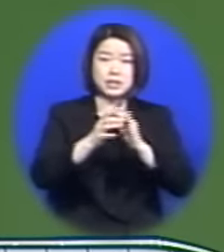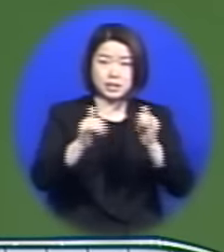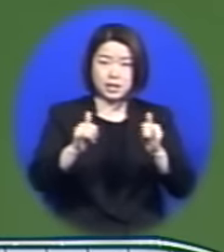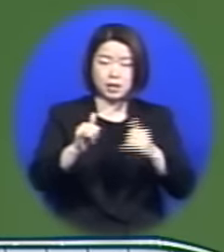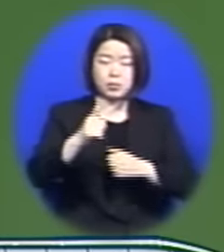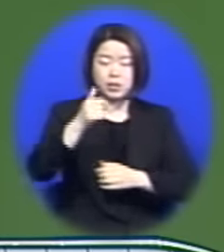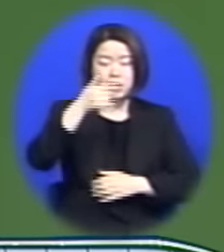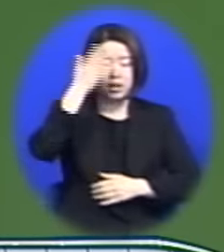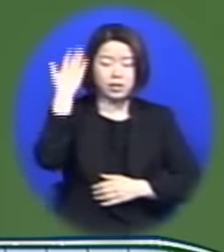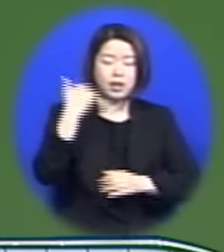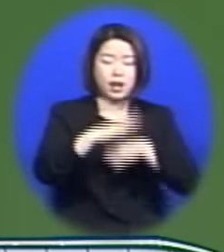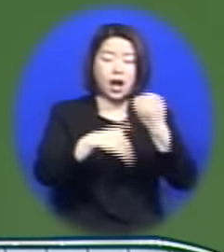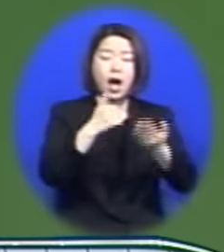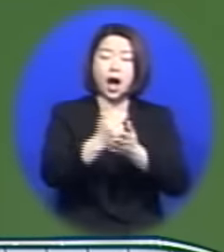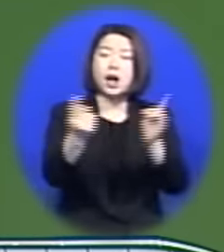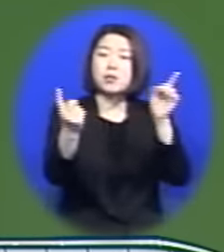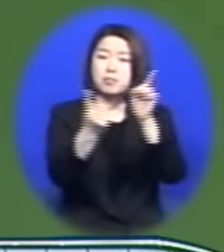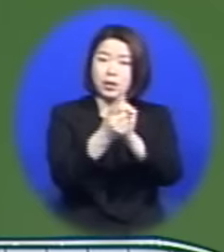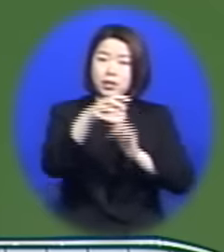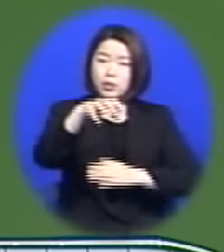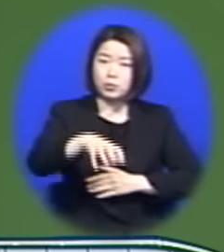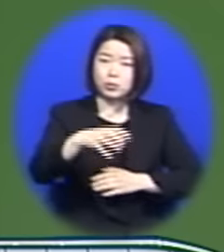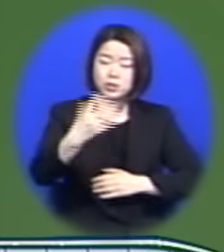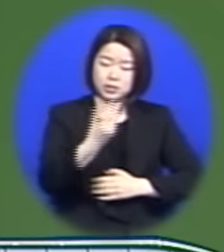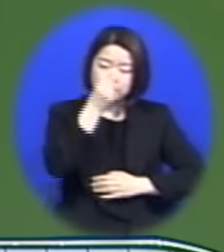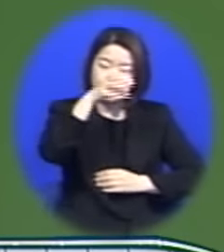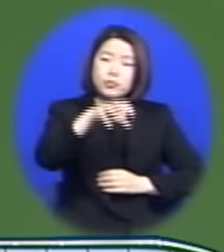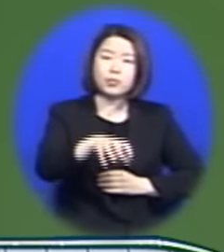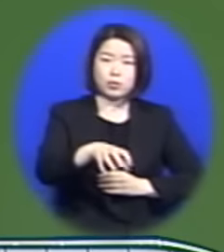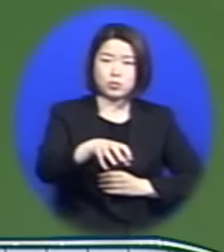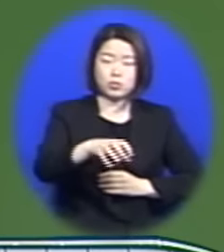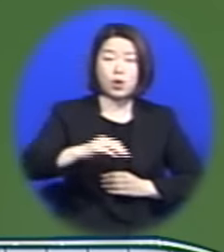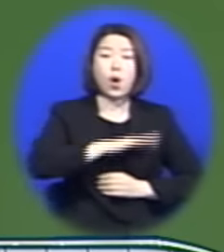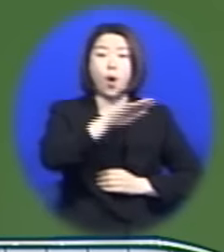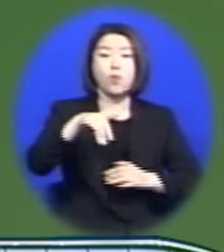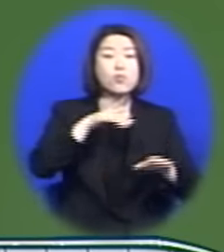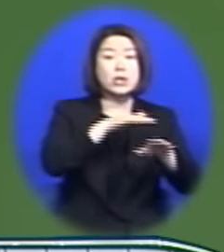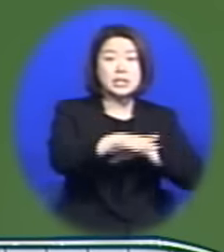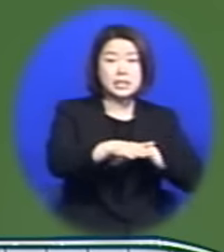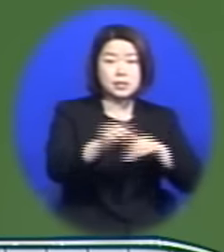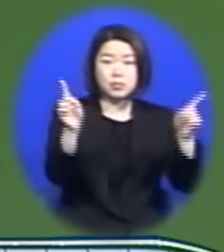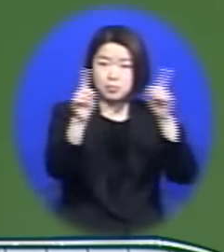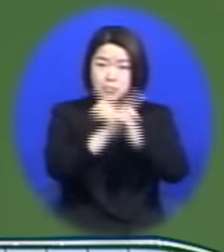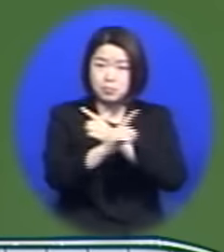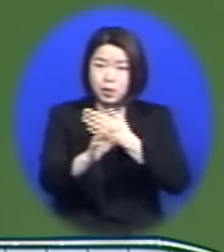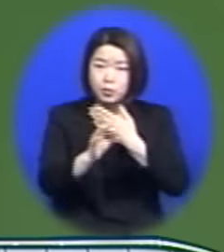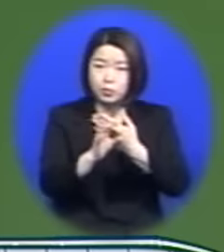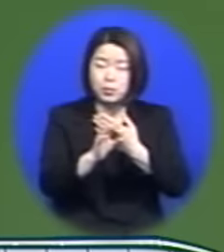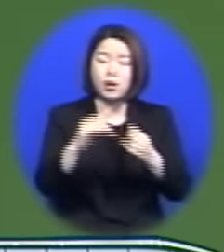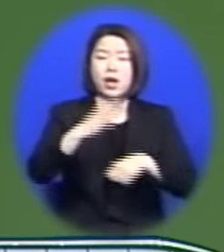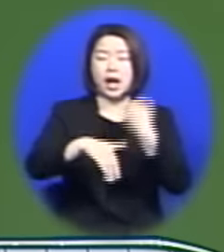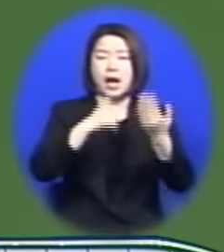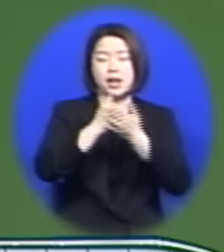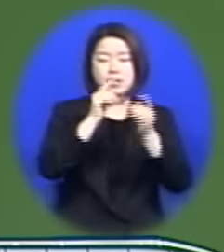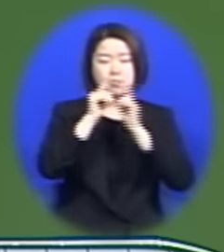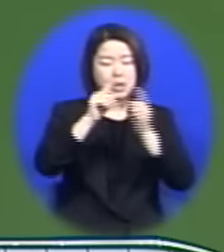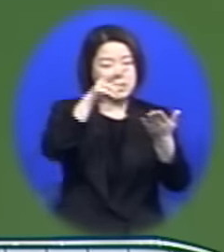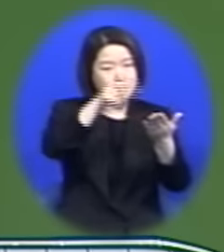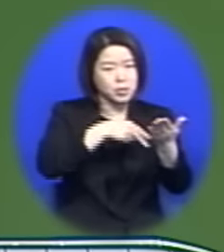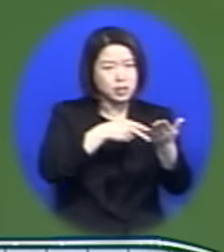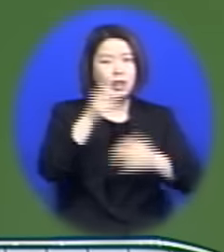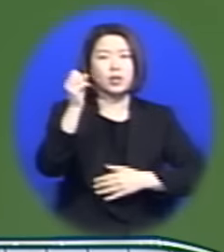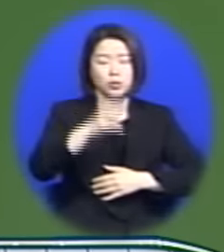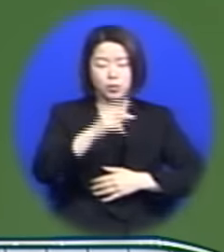하나님을 만나는 자리가 청소였습니다 우리 식으로 표현하면 하나님의 말씀을 읽었다 또는